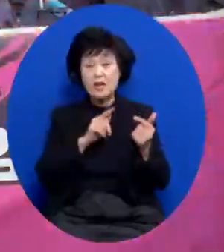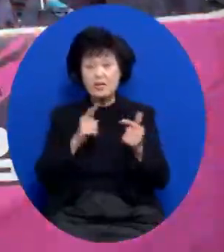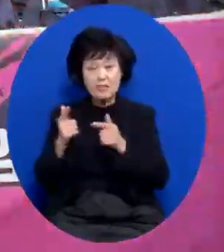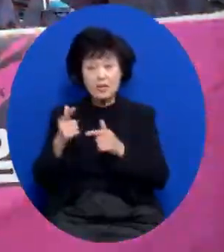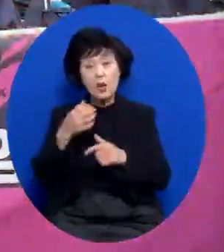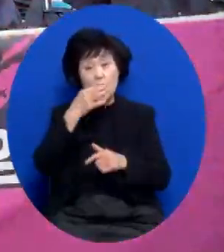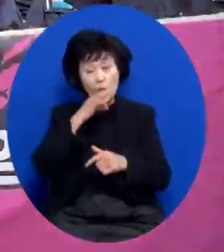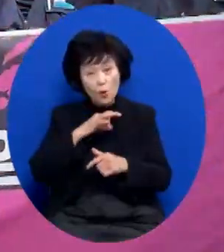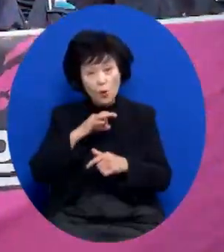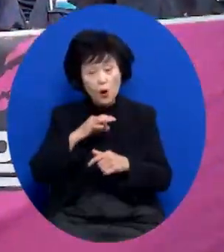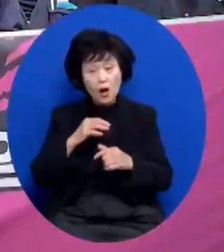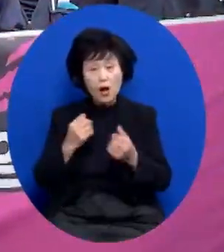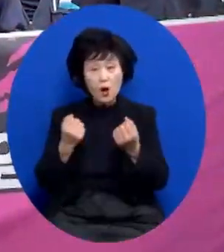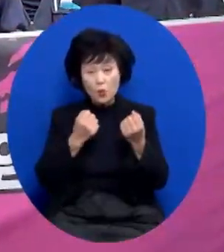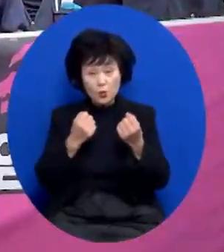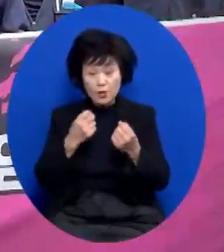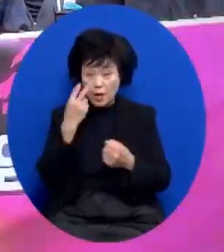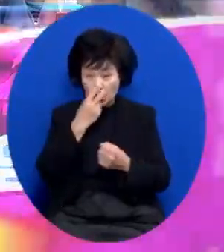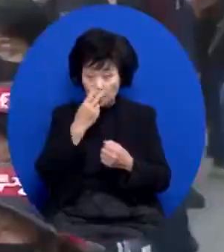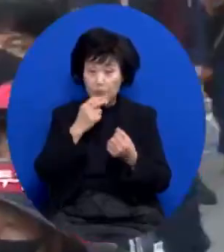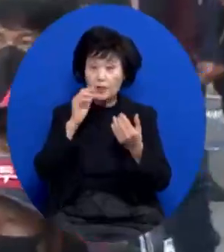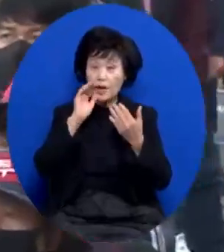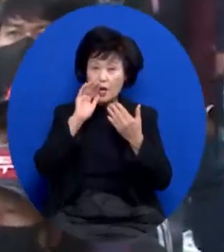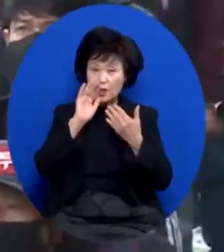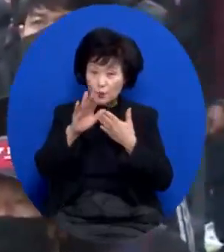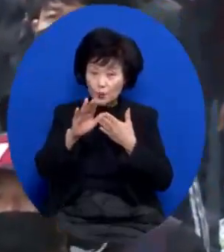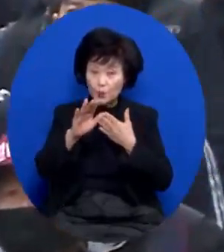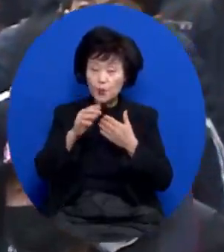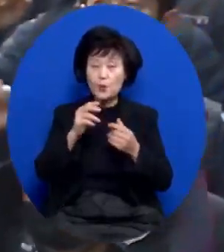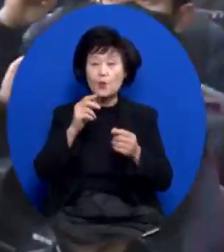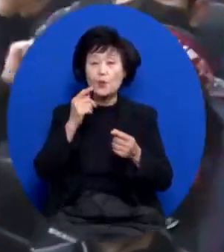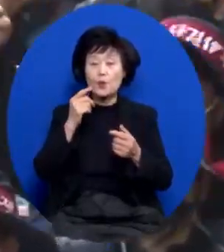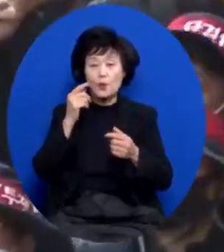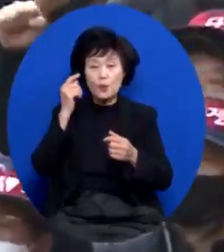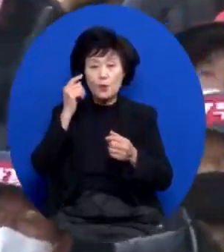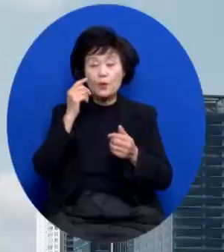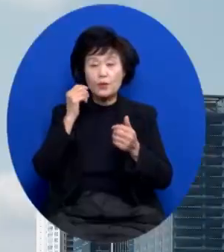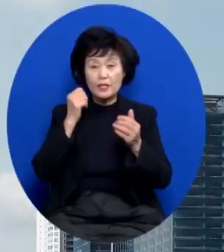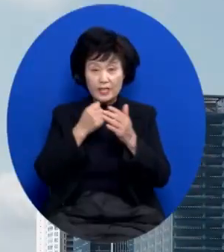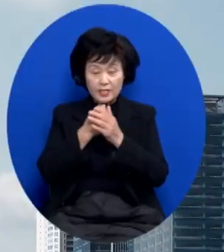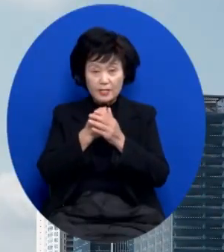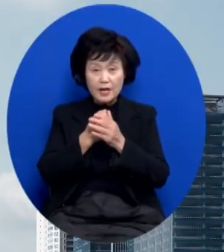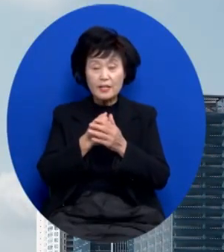효과와 운영계획 등을 검토한 뒤 지속가능 여부를 판단해야 한다는 입장입니다.